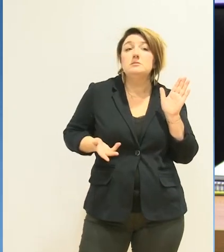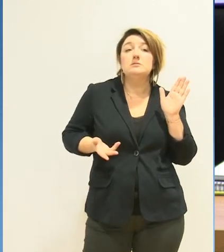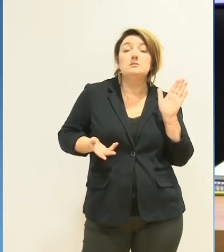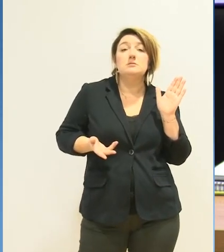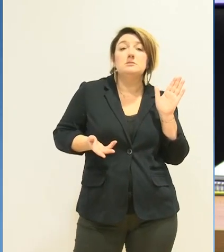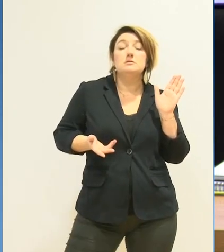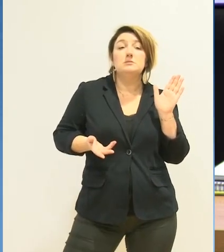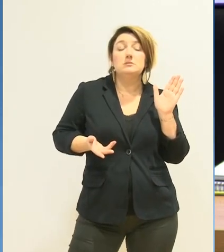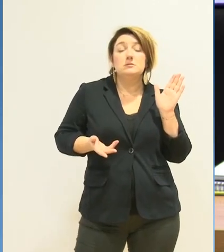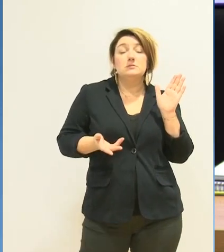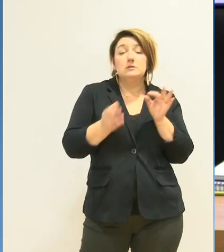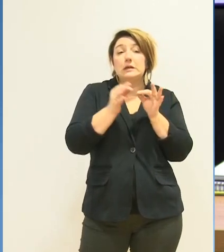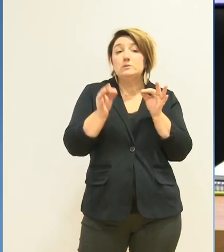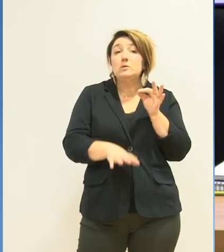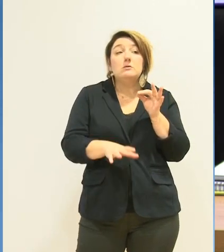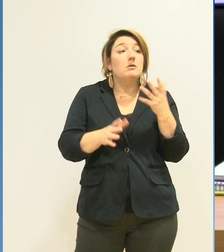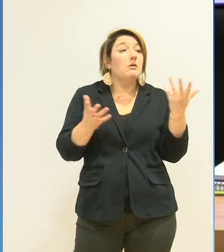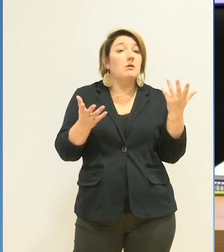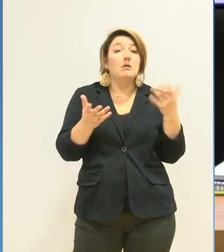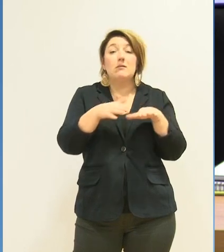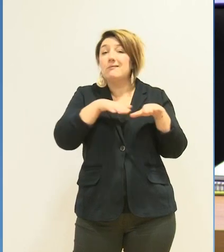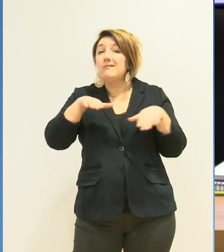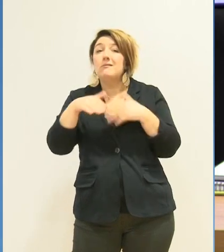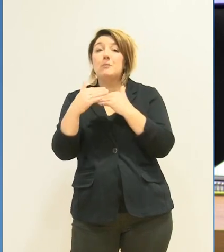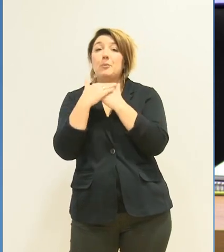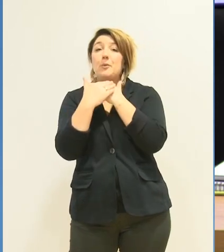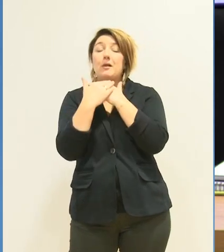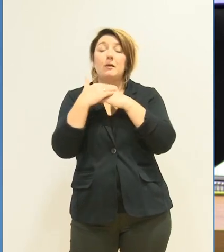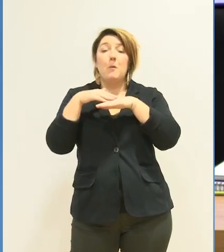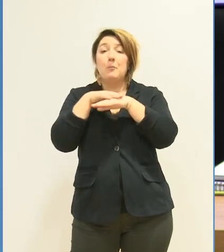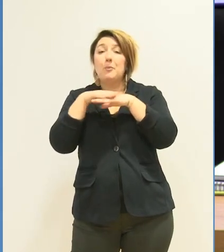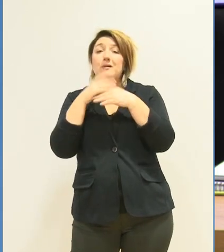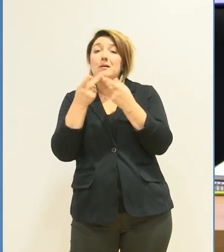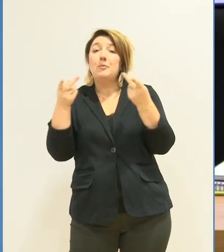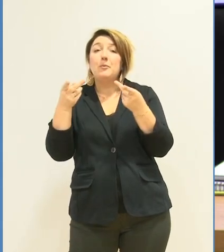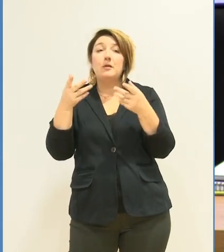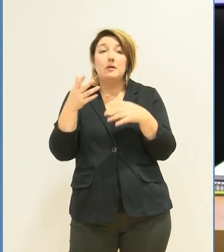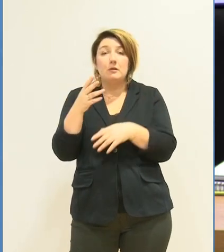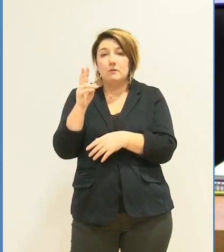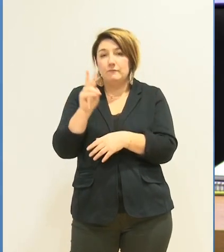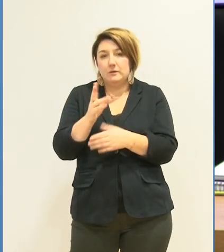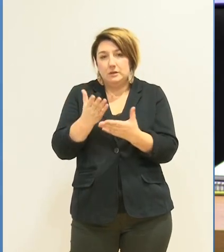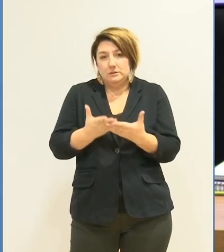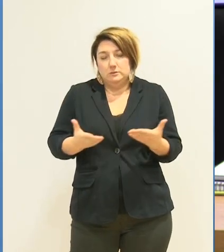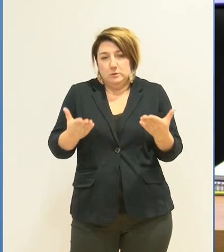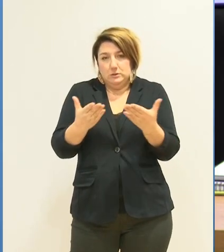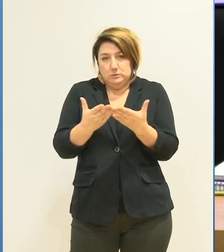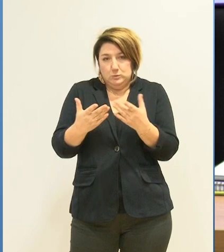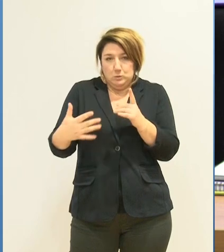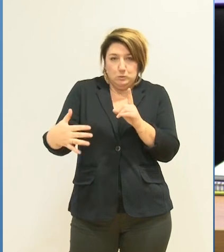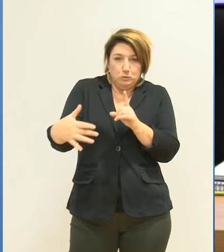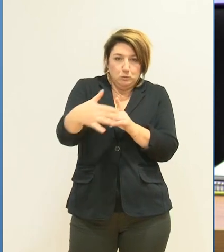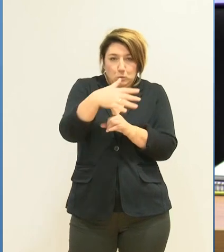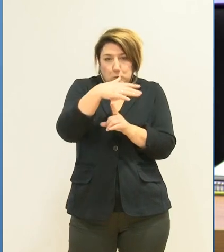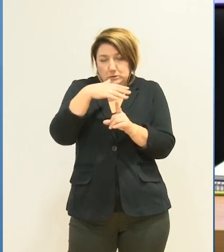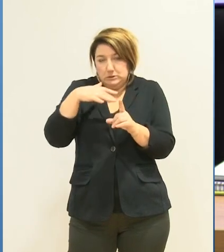sur le plan des politiques publiques d'un véritable munich social qui a consisté à